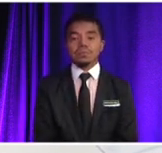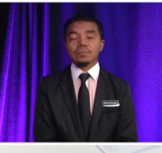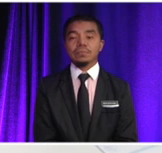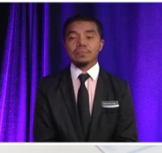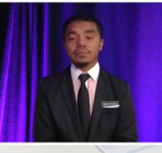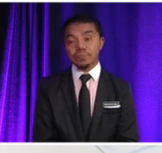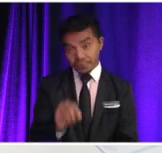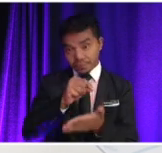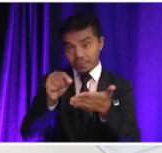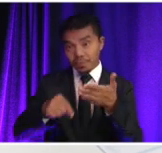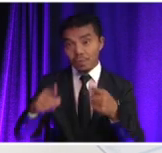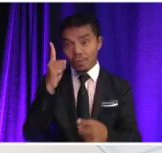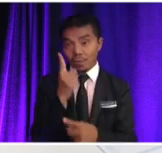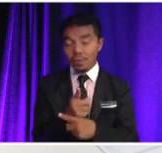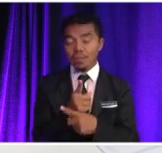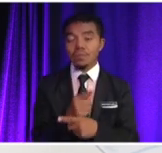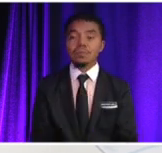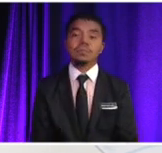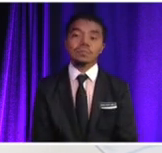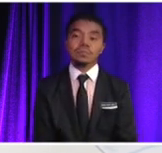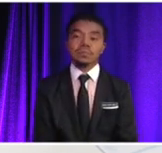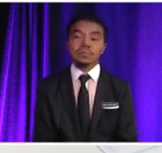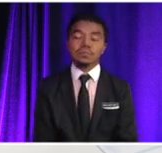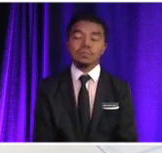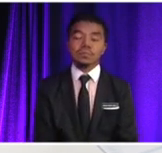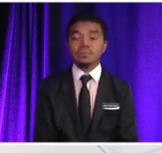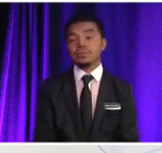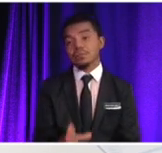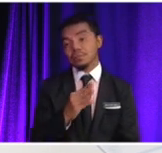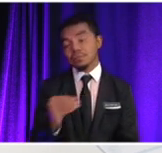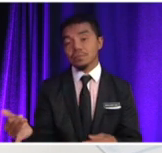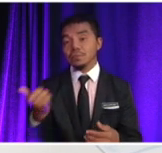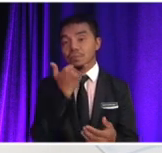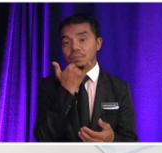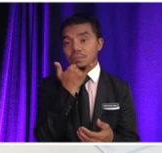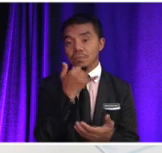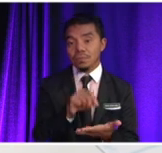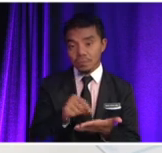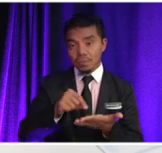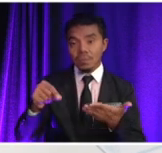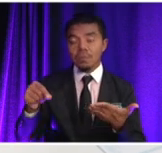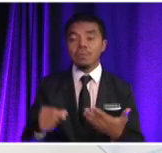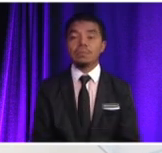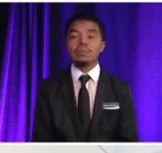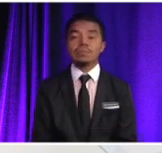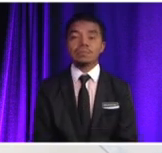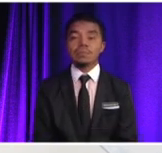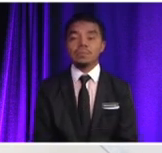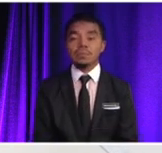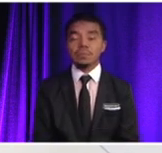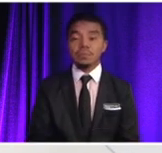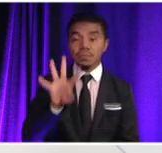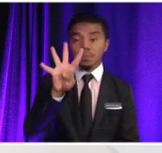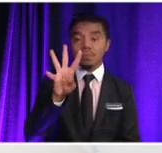betul pada risiko yang betul dan salah pada yang tidak berkaitan pada ruang jawaban jumlah makannya